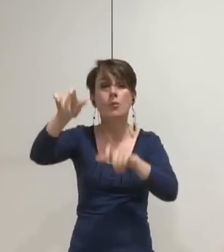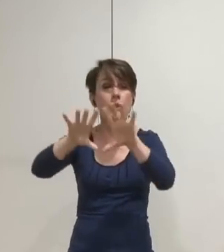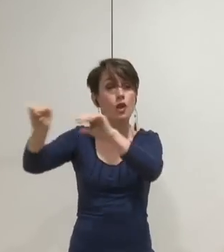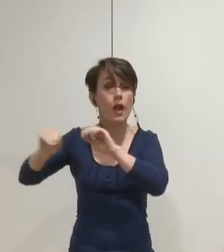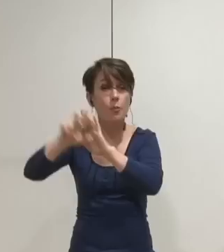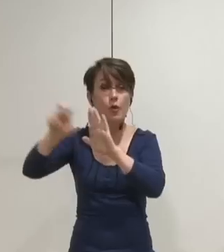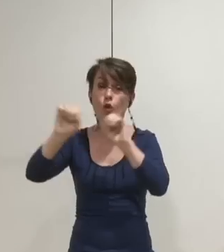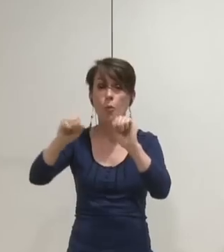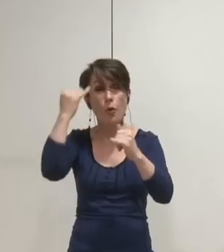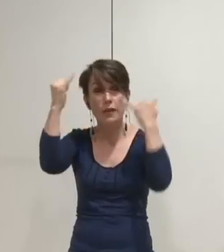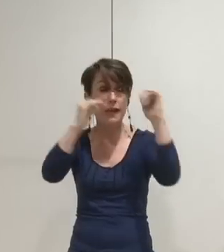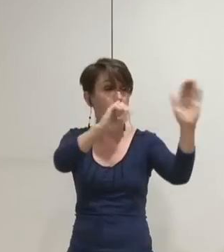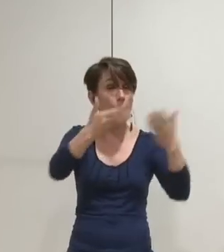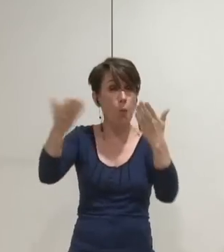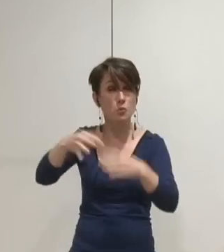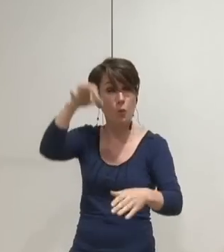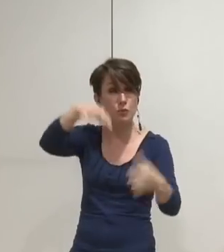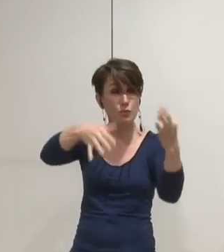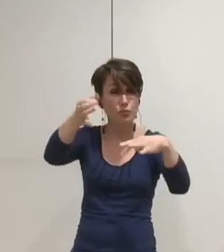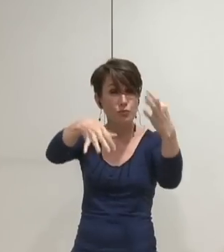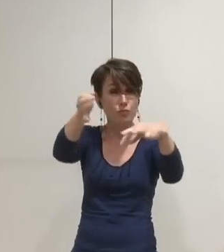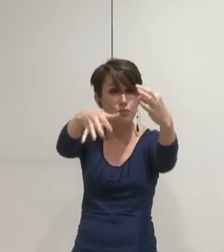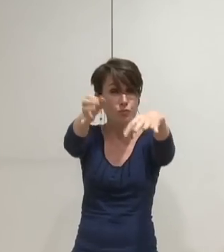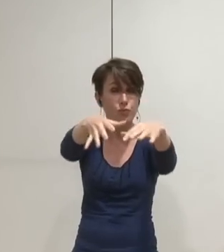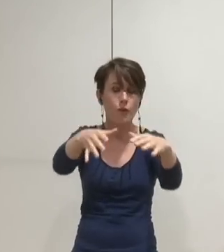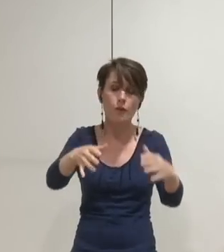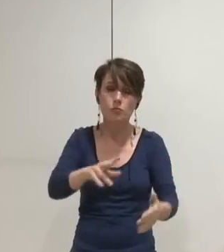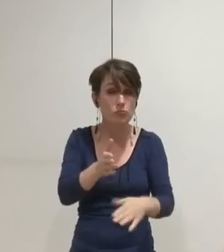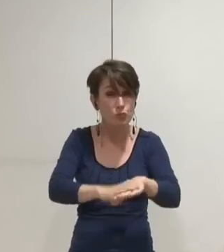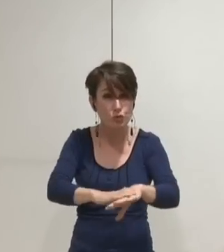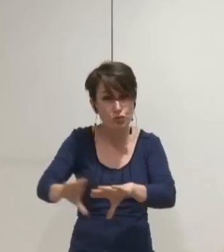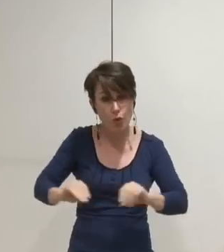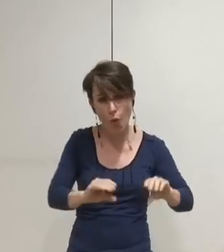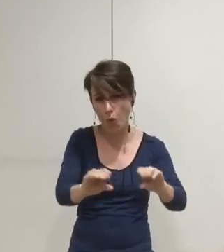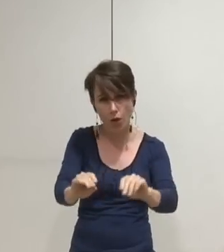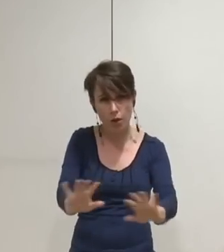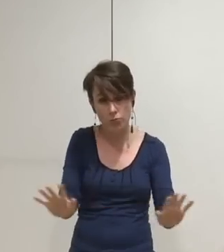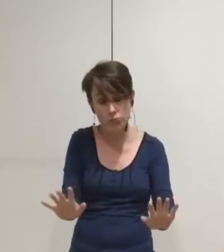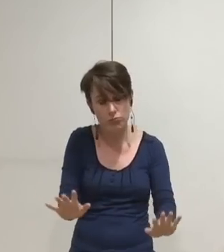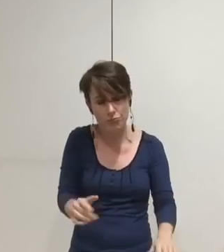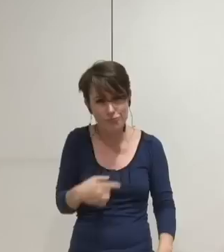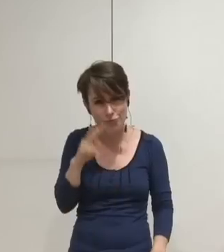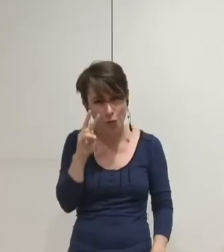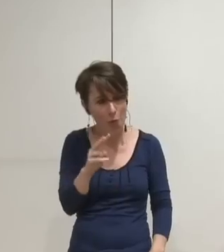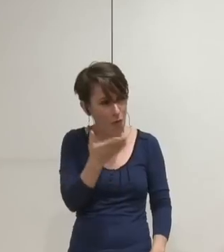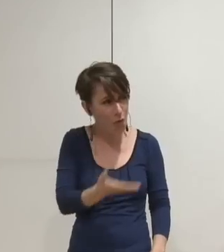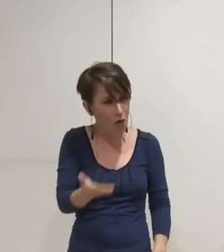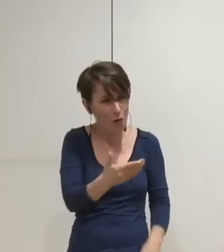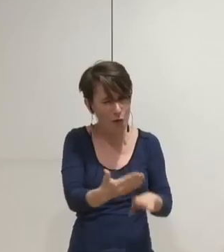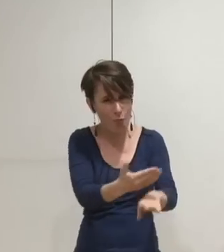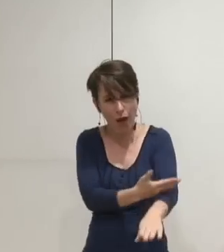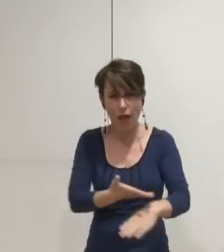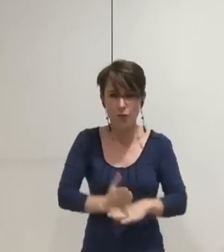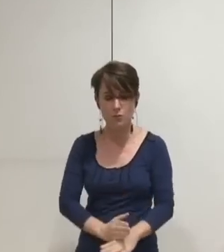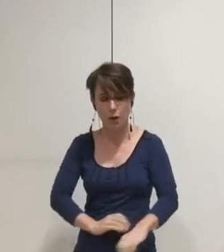divers diverses choses pour oriser cette cette journée mais en réalité on se on se rend compte que tout a été plus ou moins préétabli